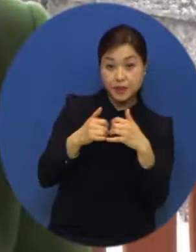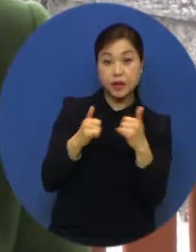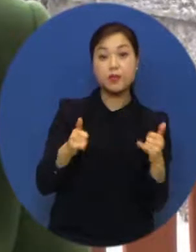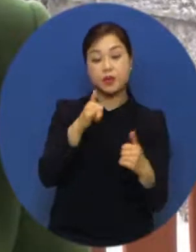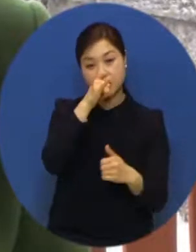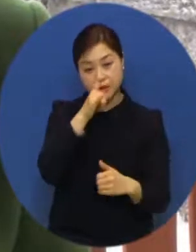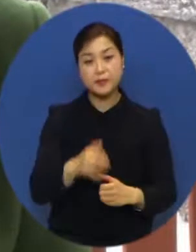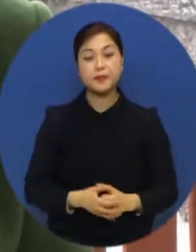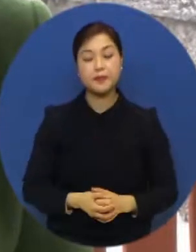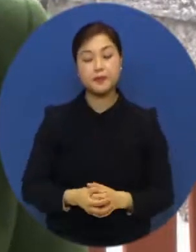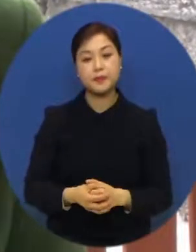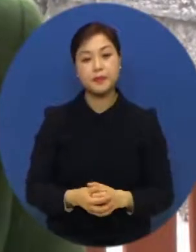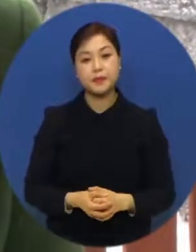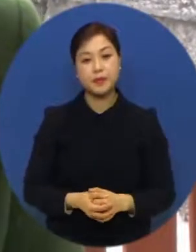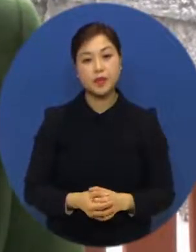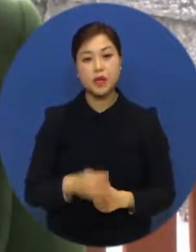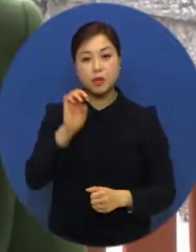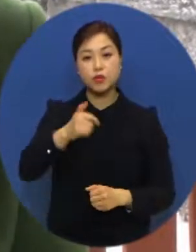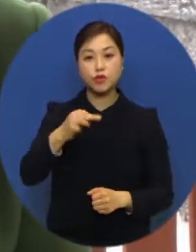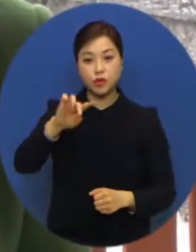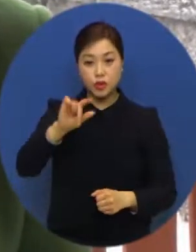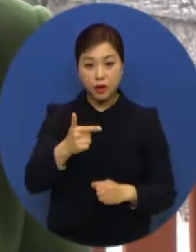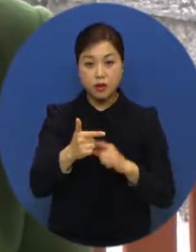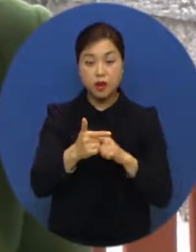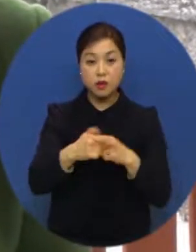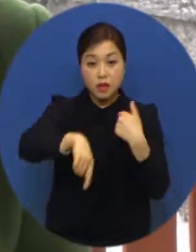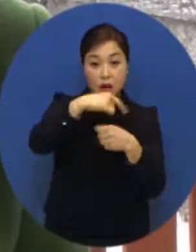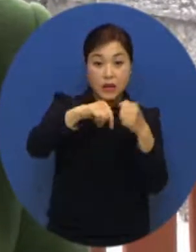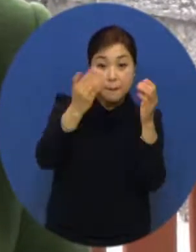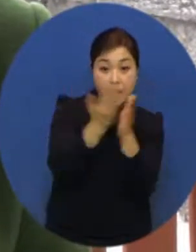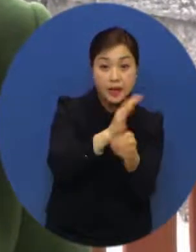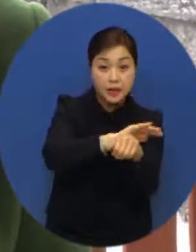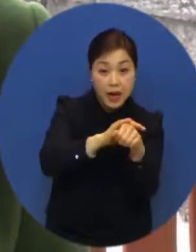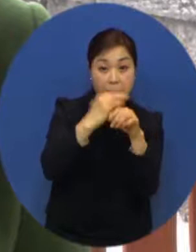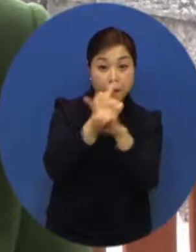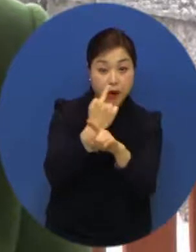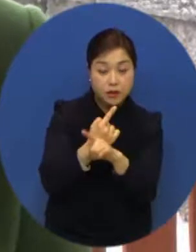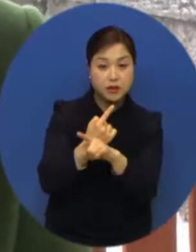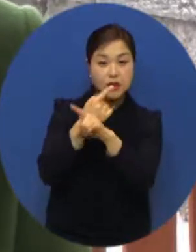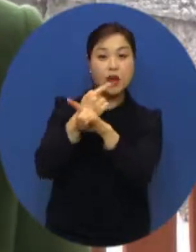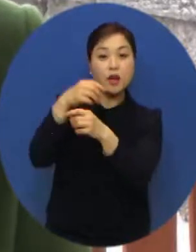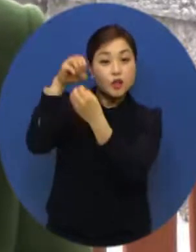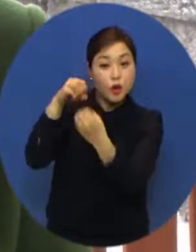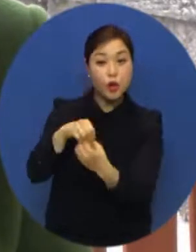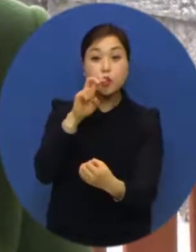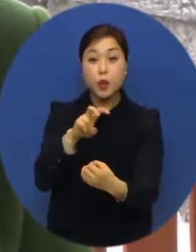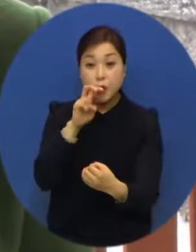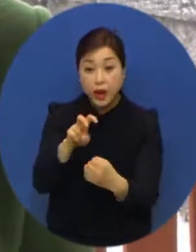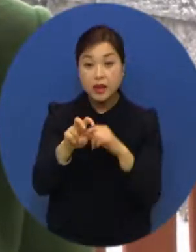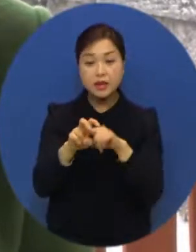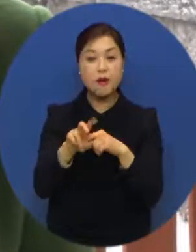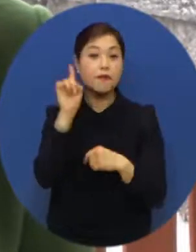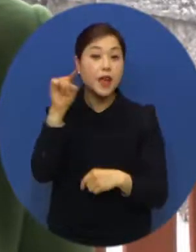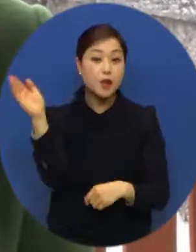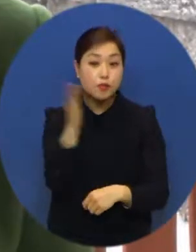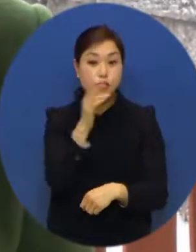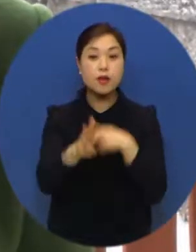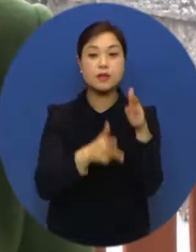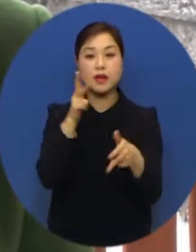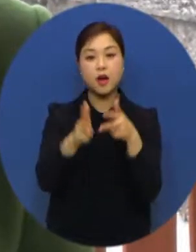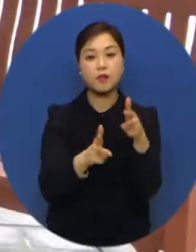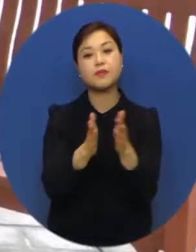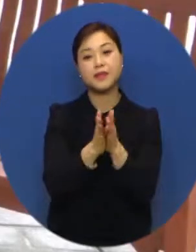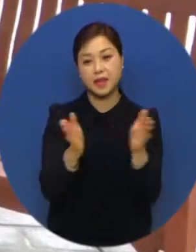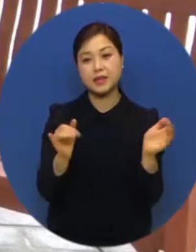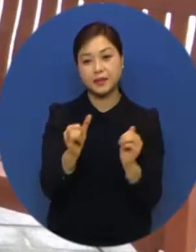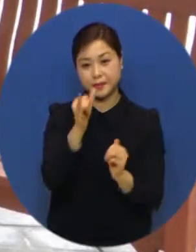있고 퓨전 국악을 공연할 수 있도록 당장 내일부터 이렇게 사업들이 진행됩니다.